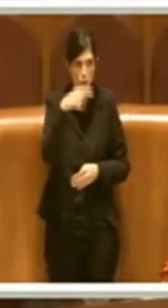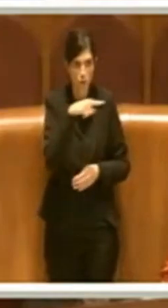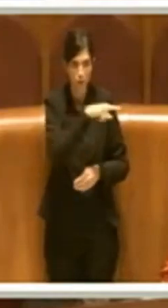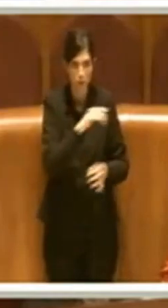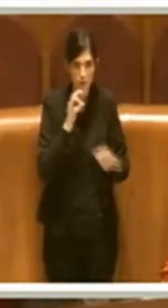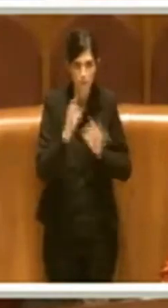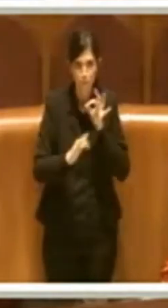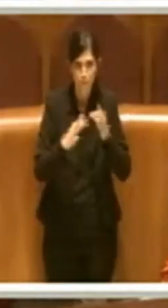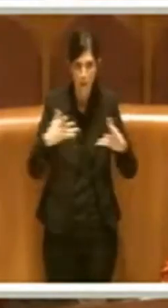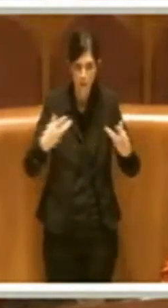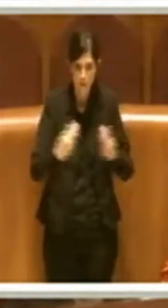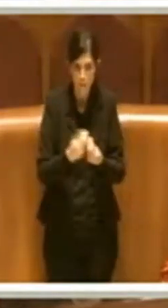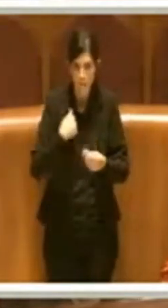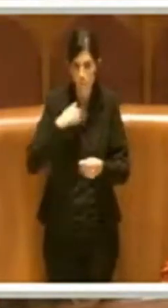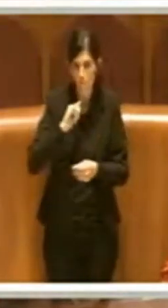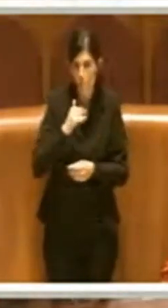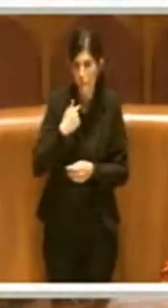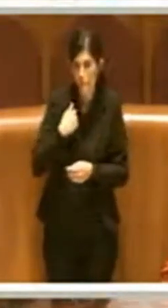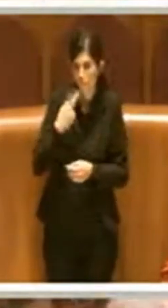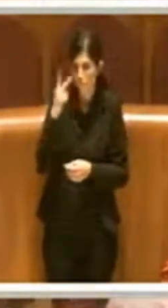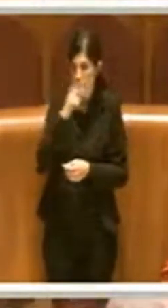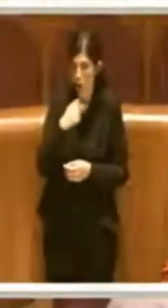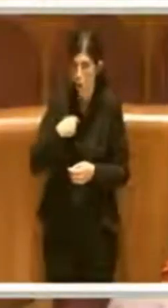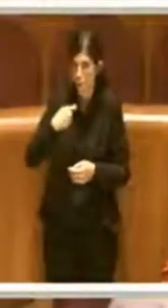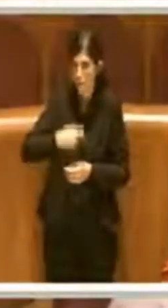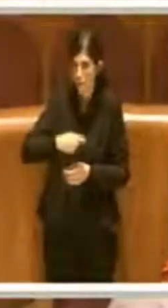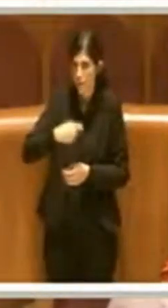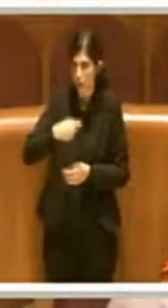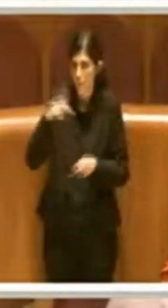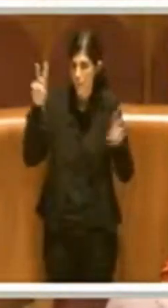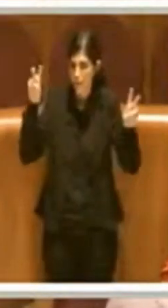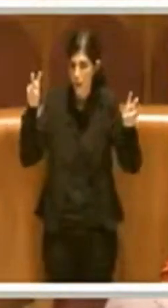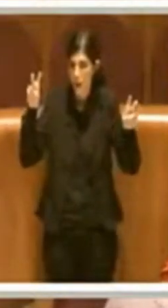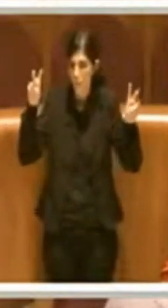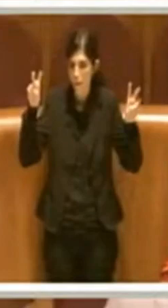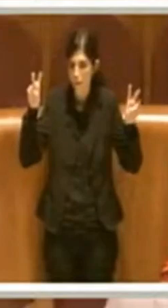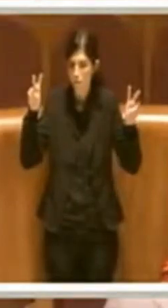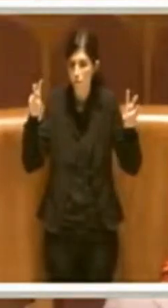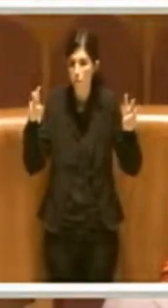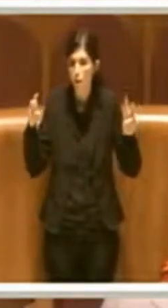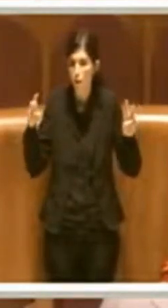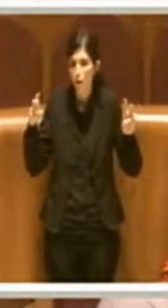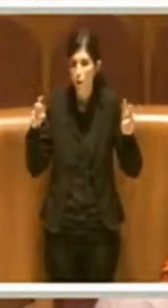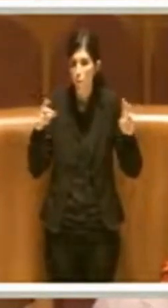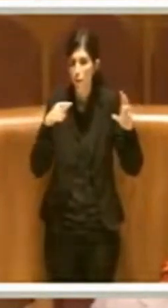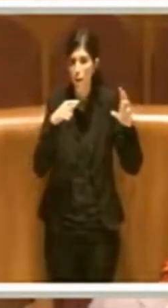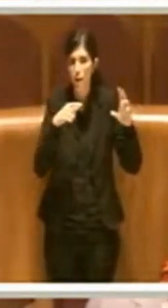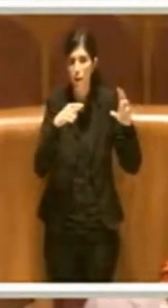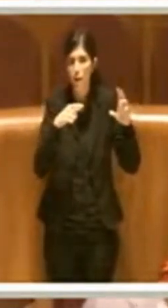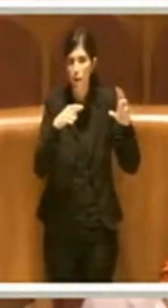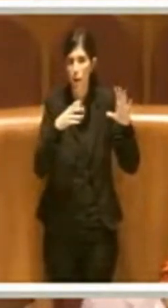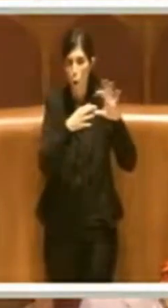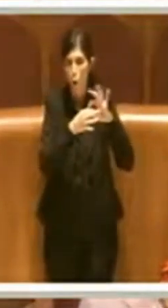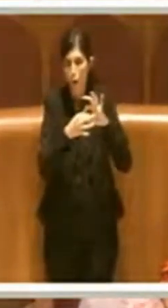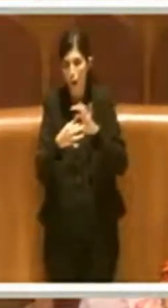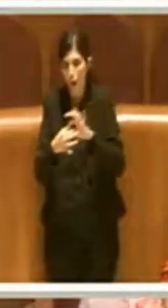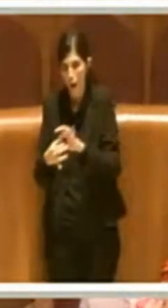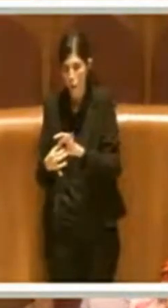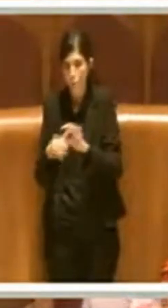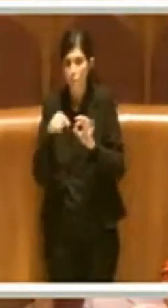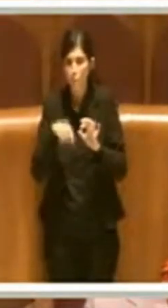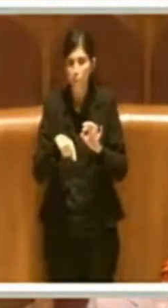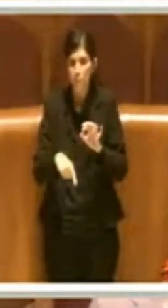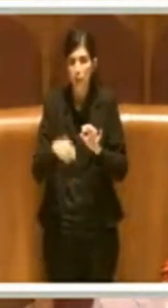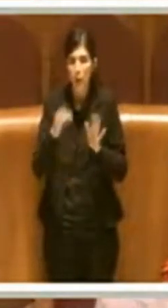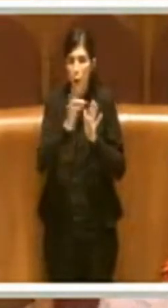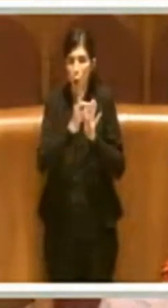Grazie consigliere. Presidente, tratterò, infatti sono tutti temi attinenti insomma l'uno all'altro, si tratta di ordini del giorno che